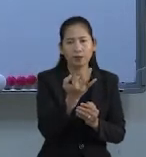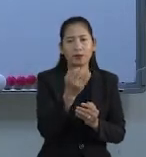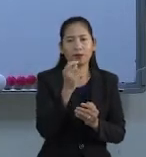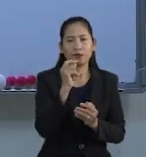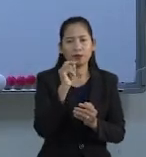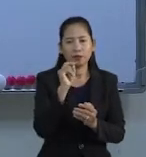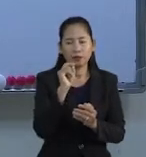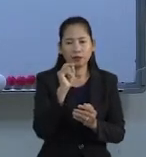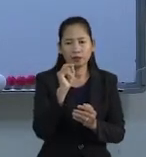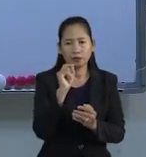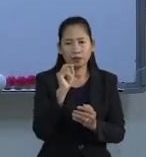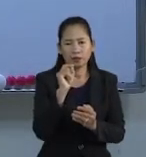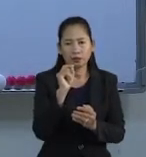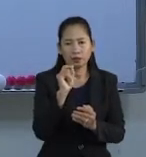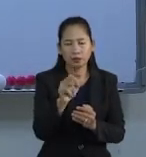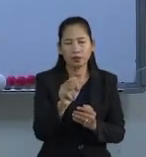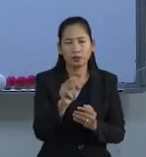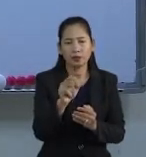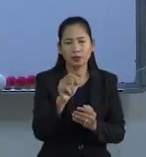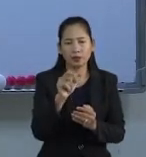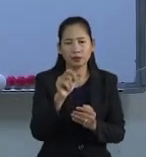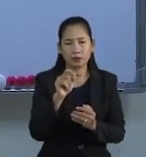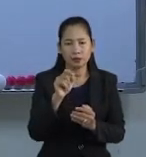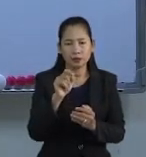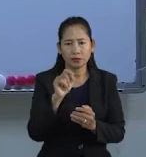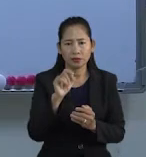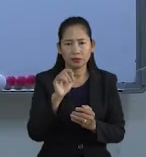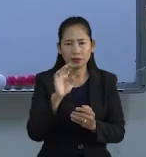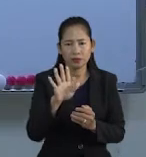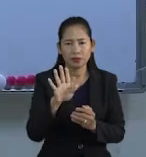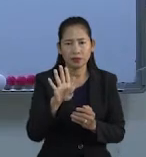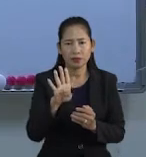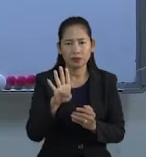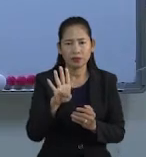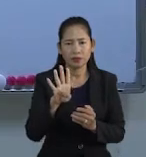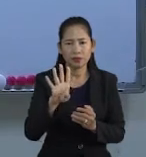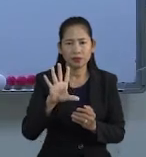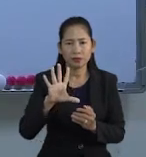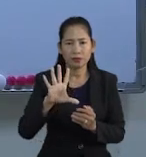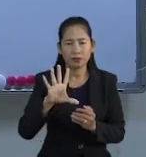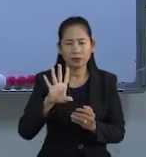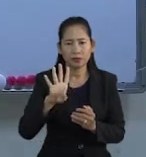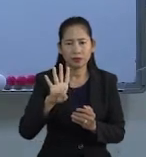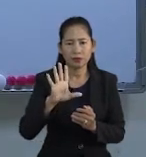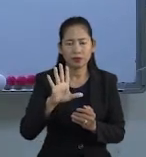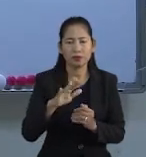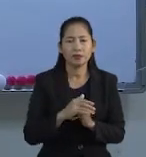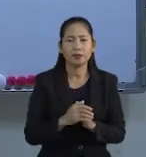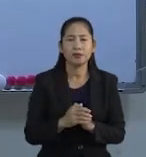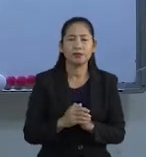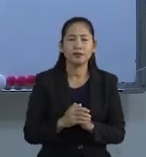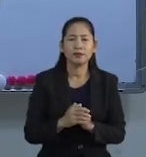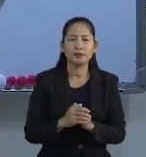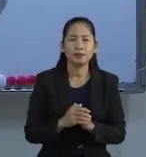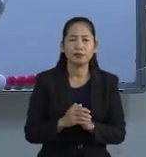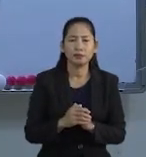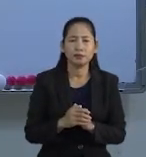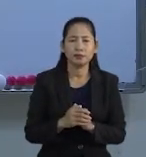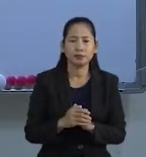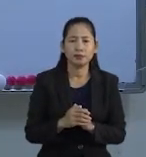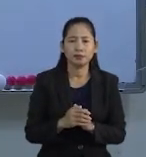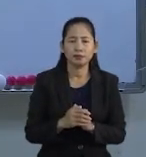phạm phí chất sai sắp phạm cái an chẳng là con nế và cái an